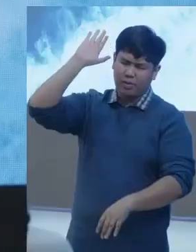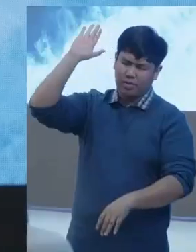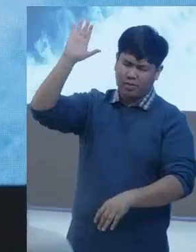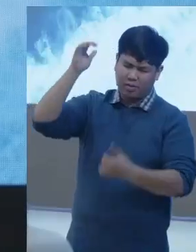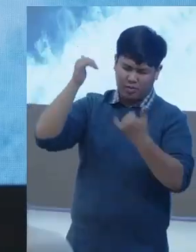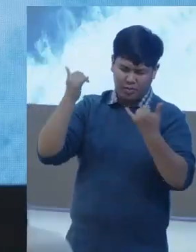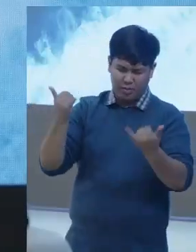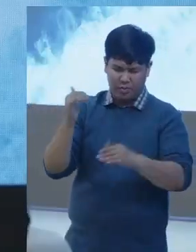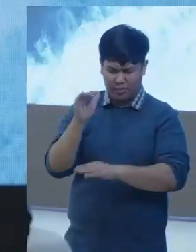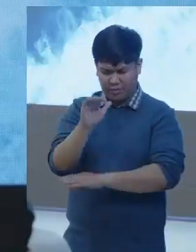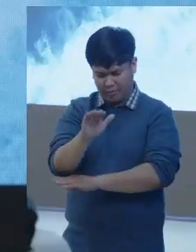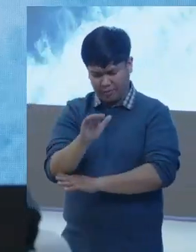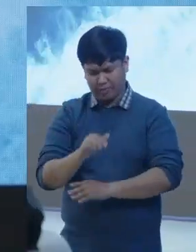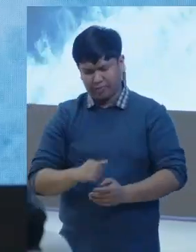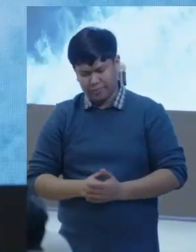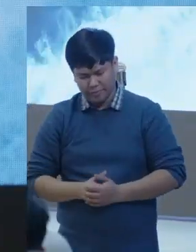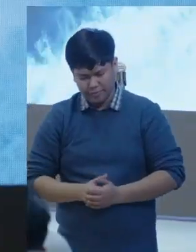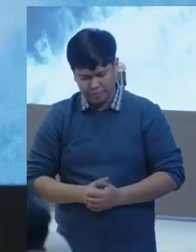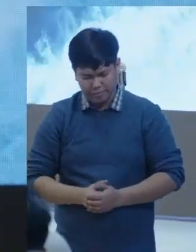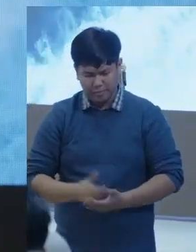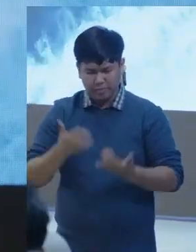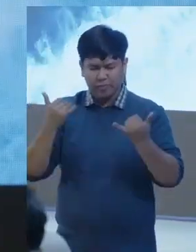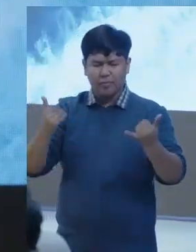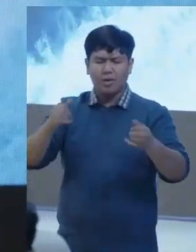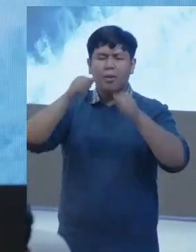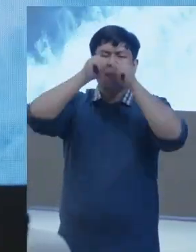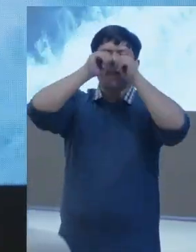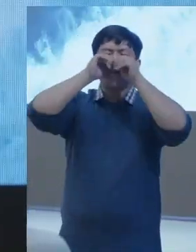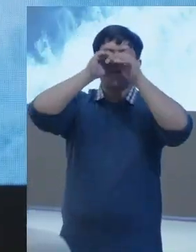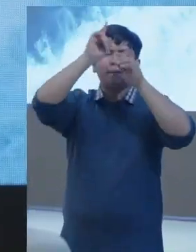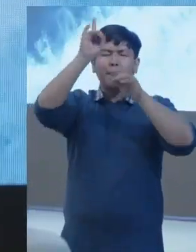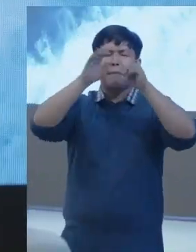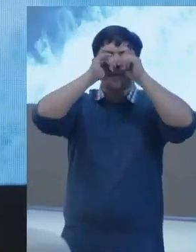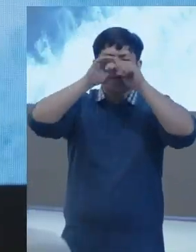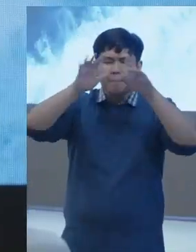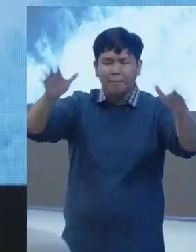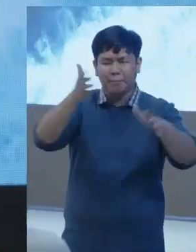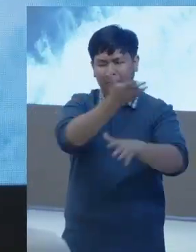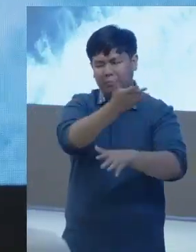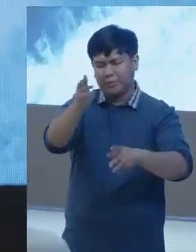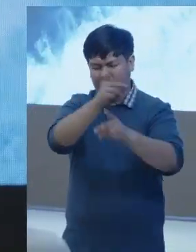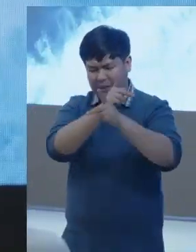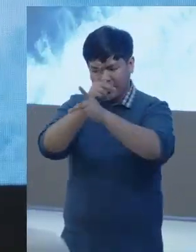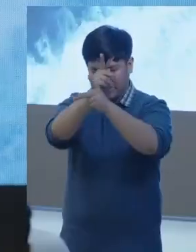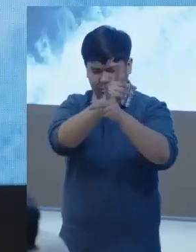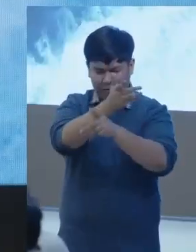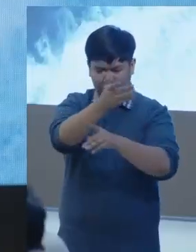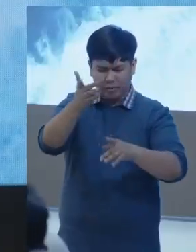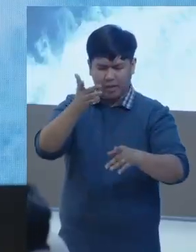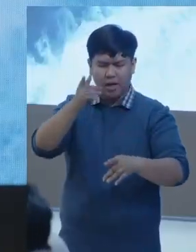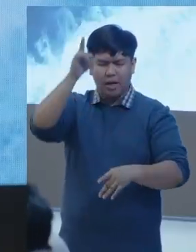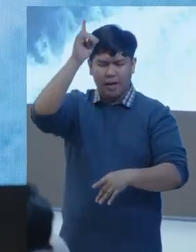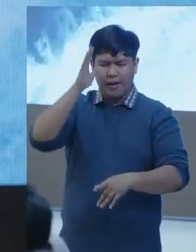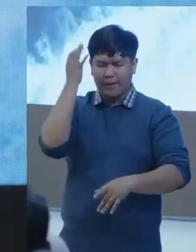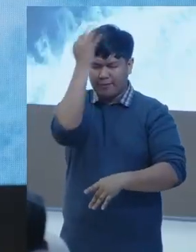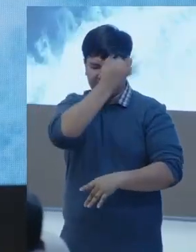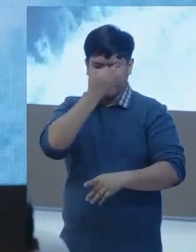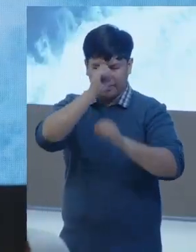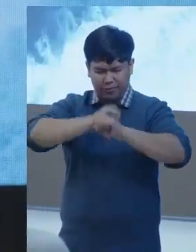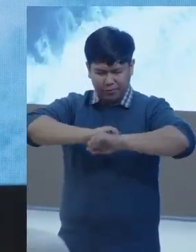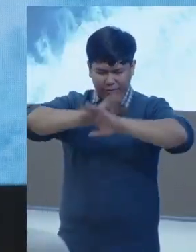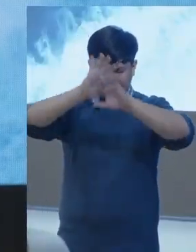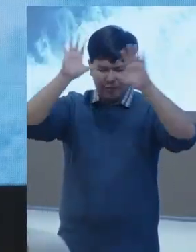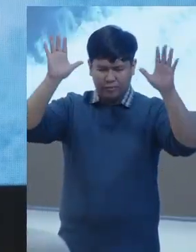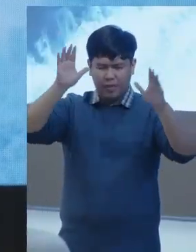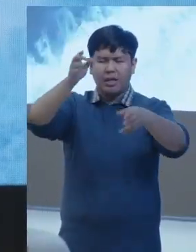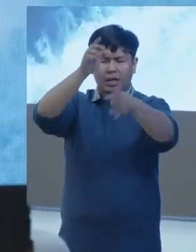hapong ito. At ngayon, pagpalain kayo ng Panginoon at ingatan kayo. Paliwanagin nawa ng Panginoon ang Kanyang mukha sa